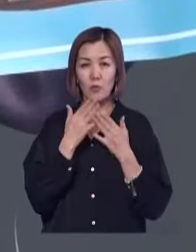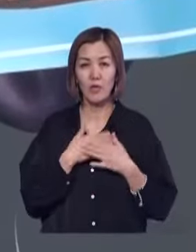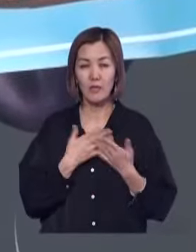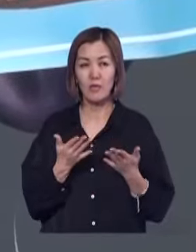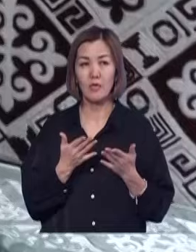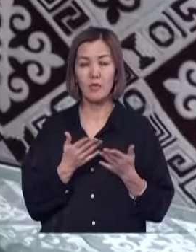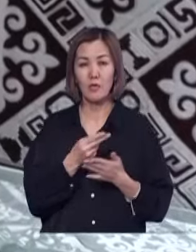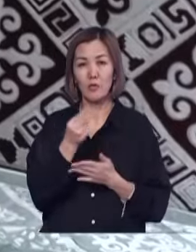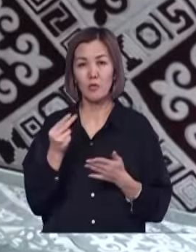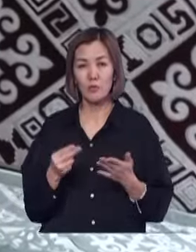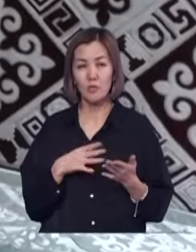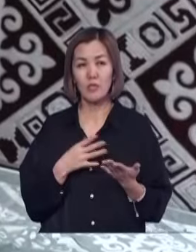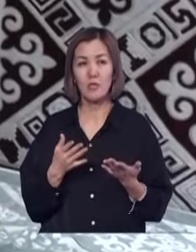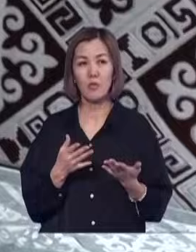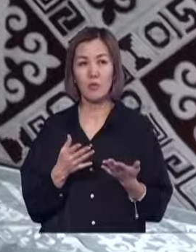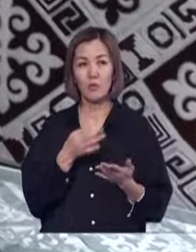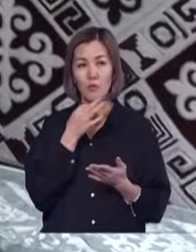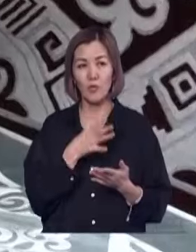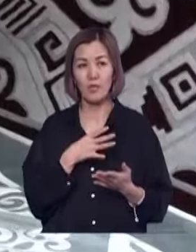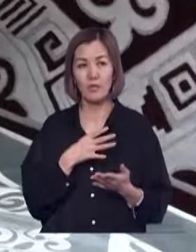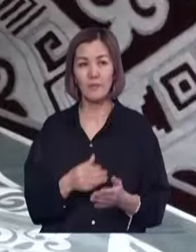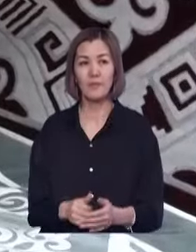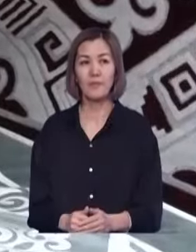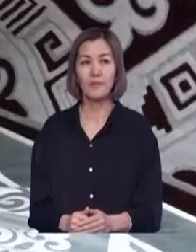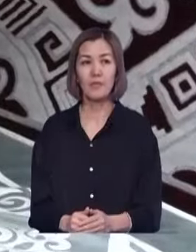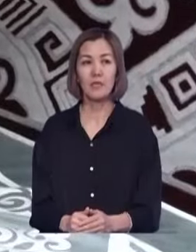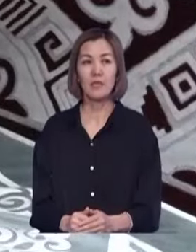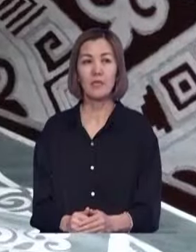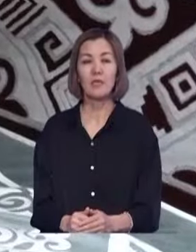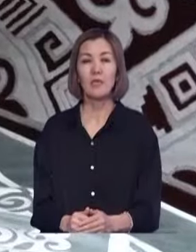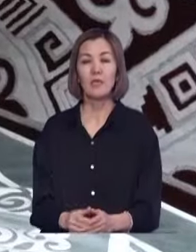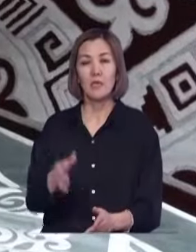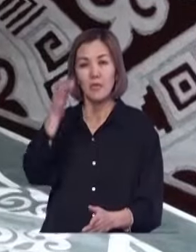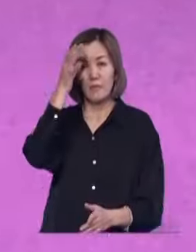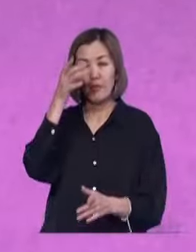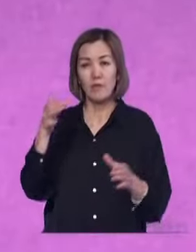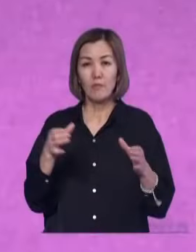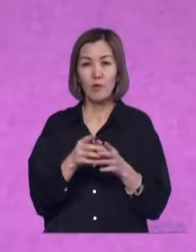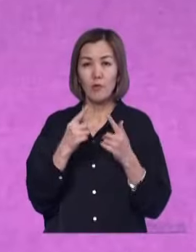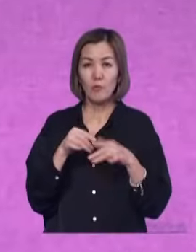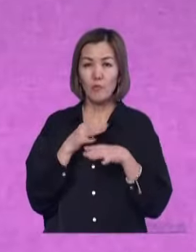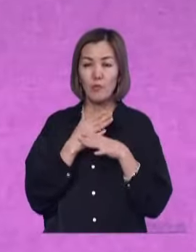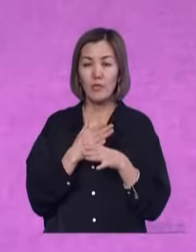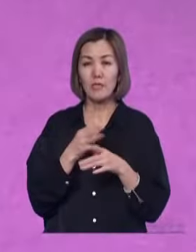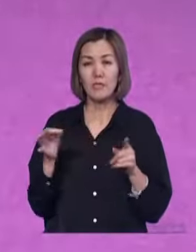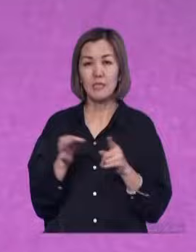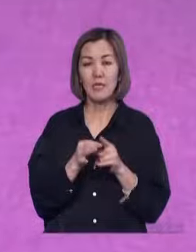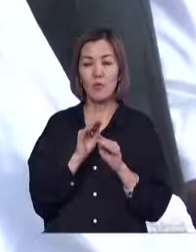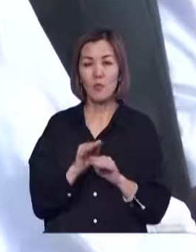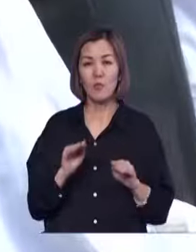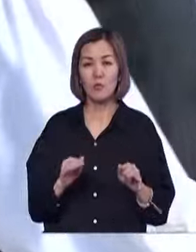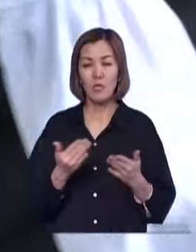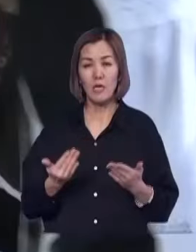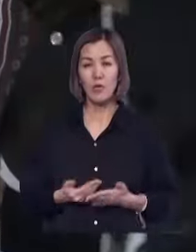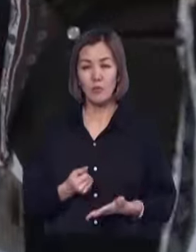сурет салу, олар маған қатты ұнады. Егі іске аудандық білім бөлімі мұрындық болған. Басты мақсат – оқушыларға